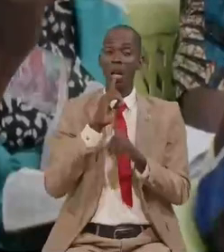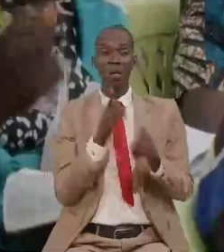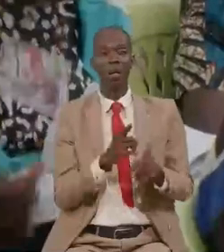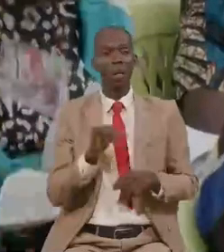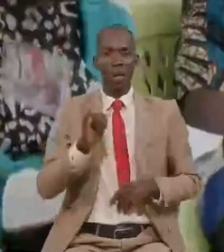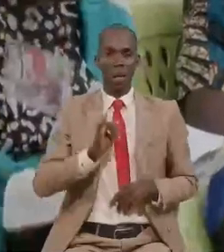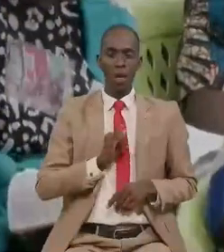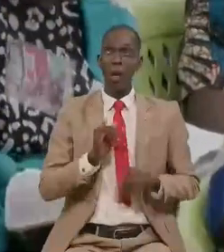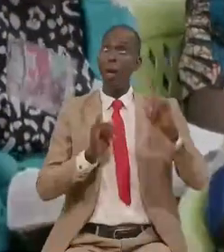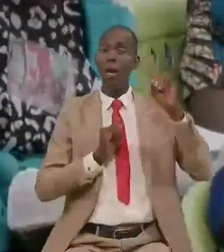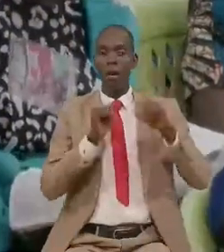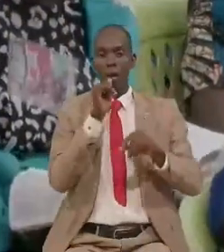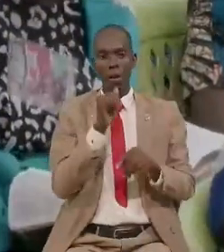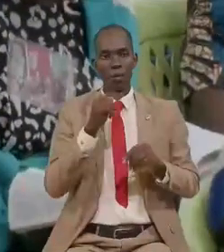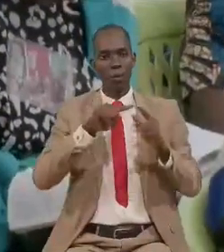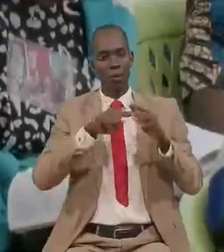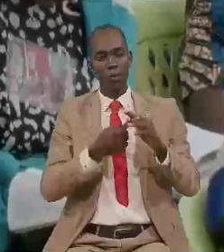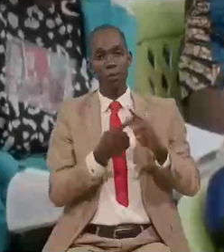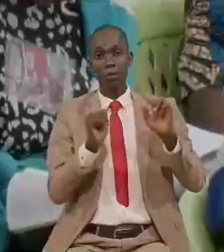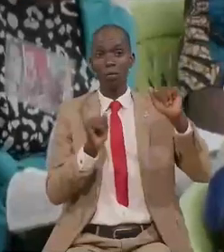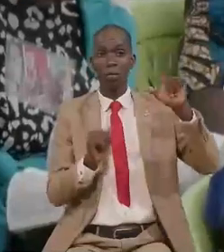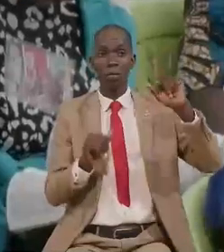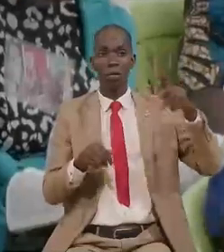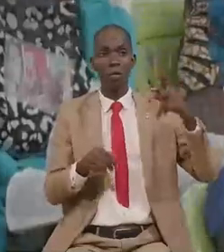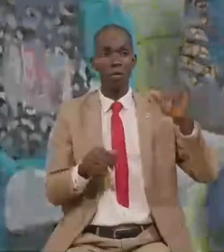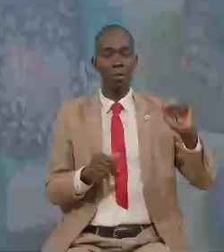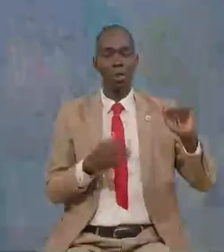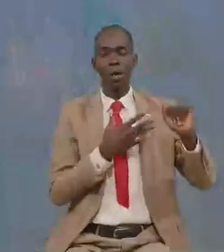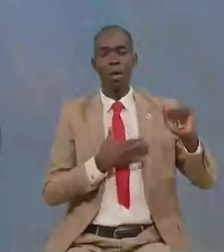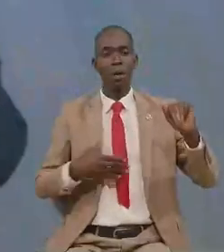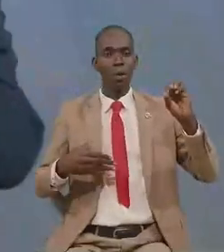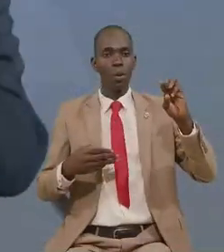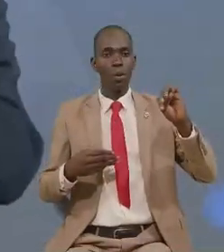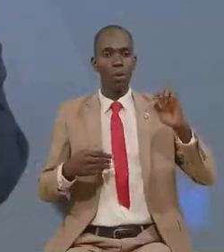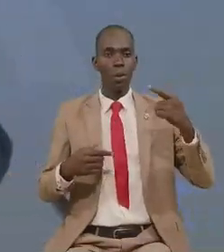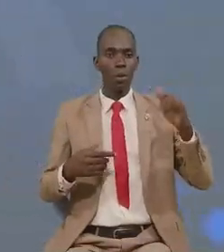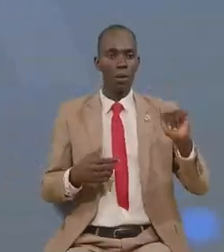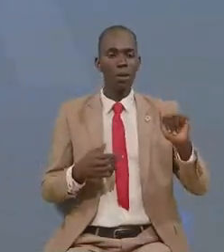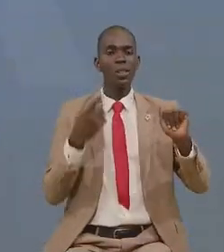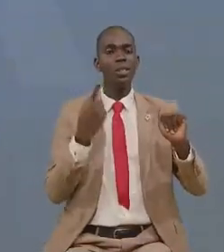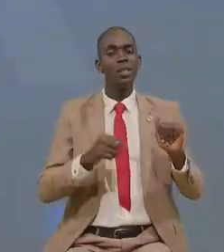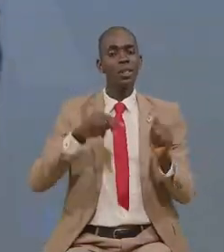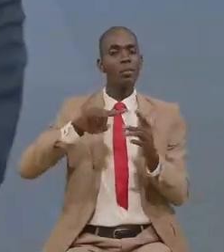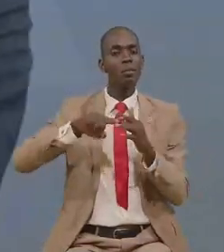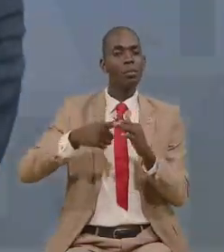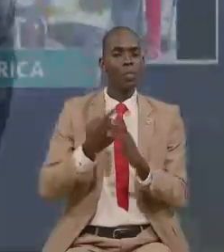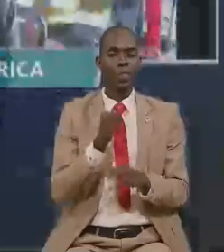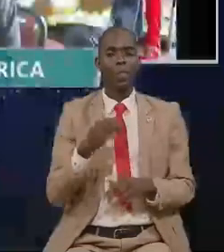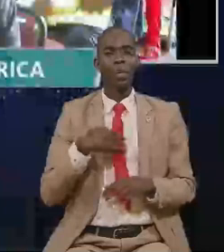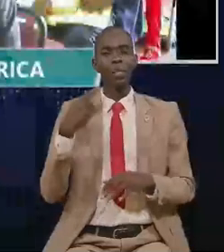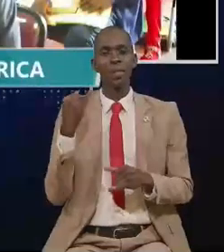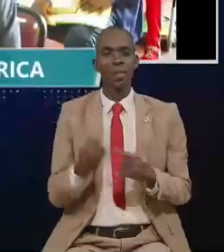l'oméga, dit le Seigneur, le commencement et la fin, dit le Seigneur, celui qui